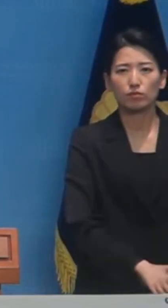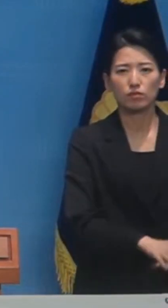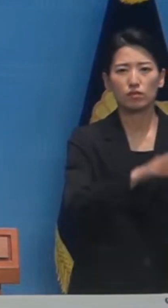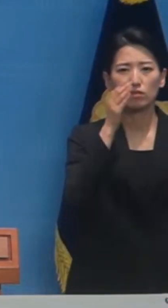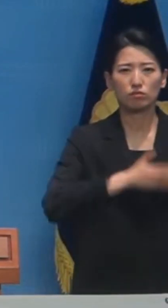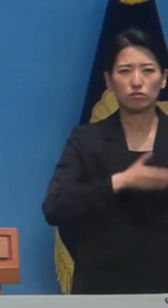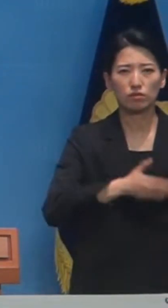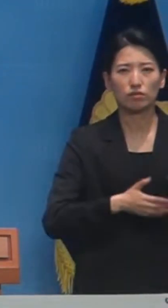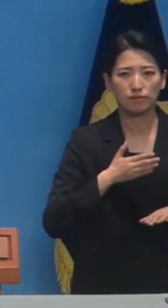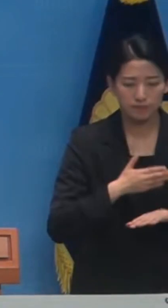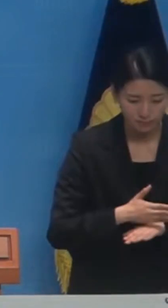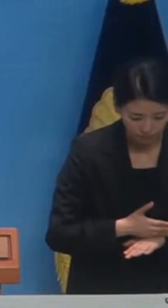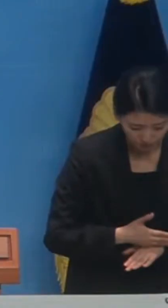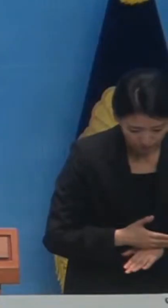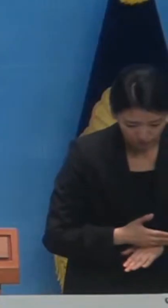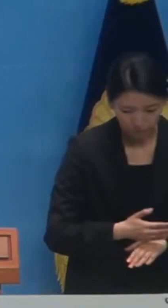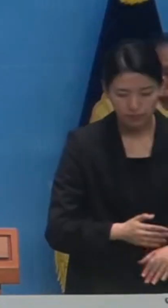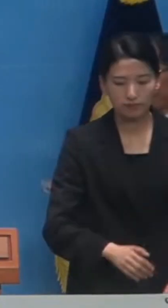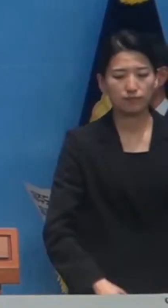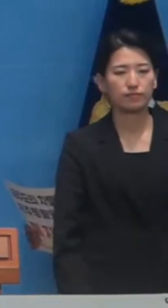답입니다. 감사합니다.